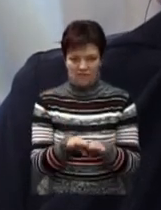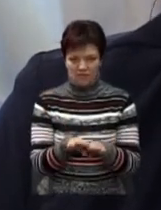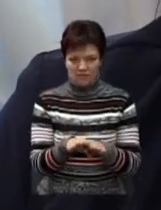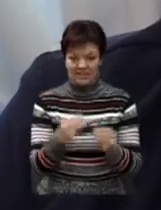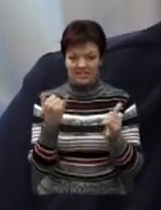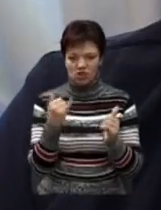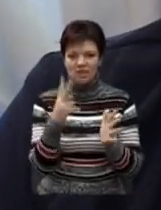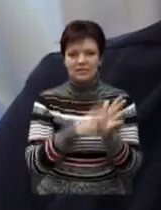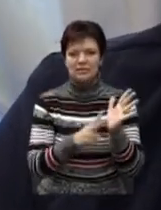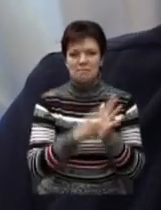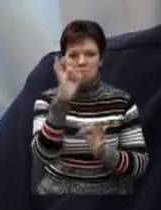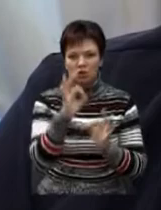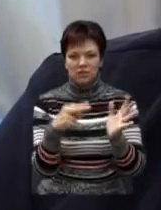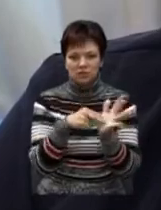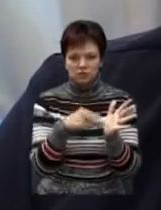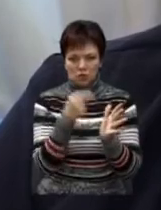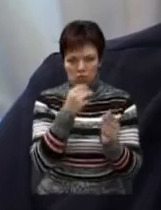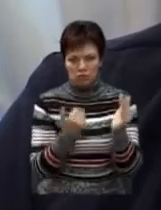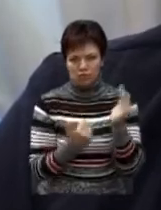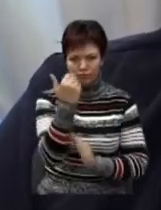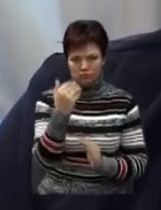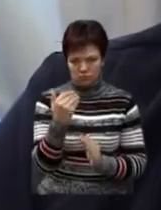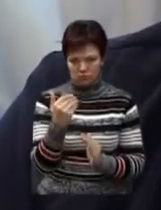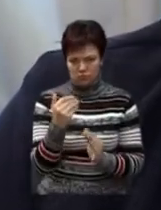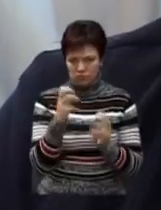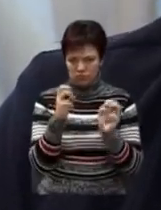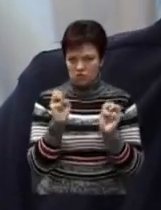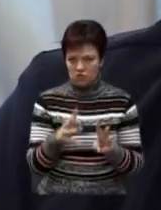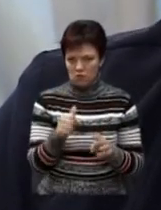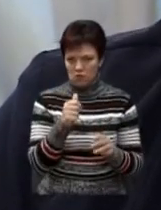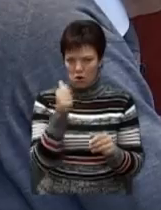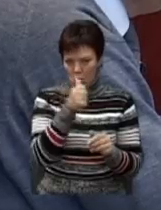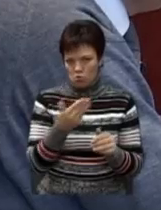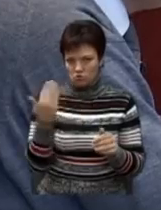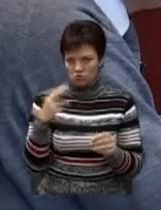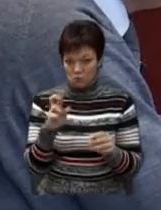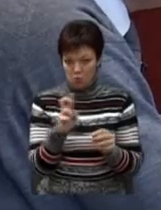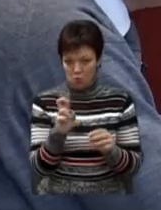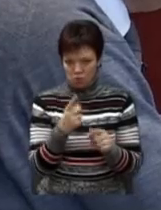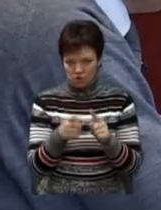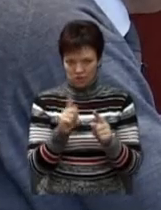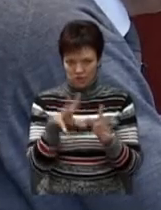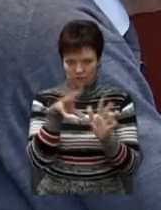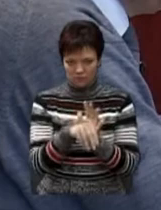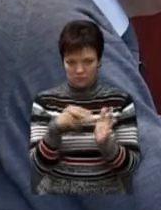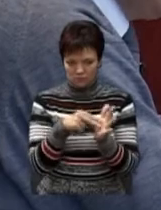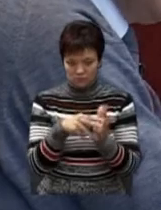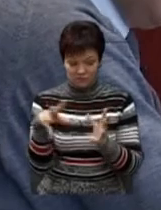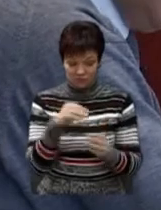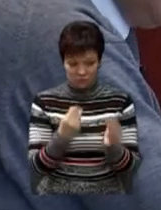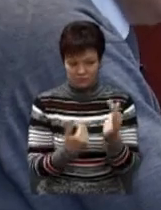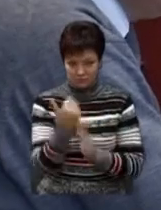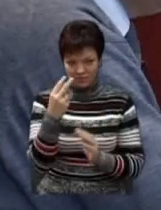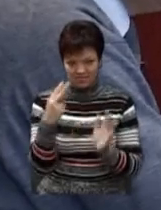правда, нет? Сейчас кастрюлю борща... Вы борщ вообще варите? Обязательно. Вот я только сварила борщ. Взлетели цены в космос.